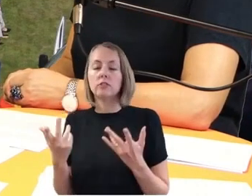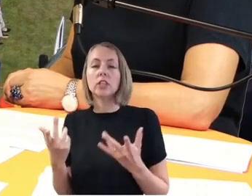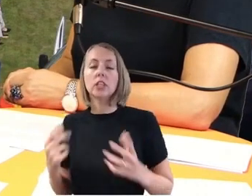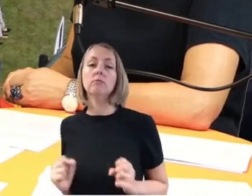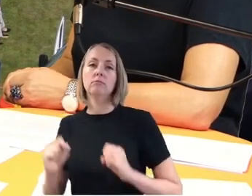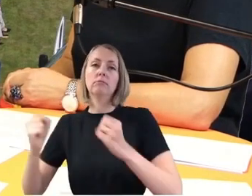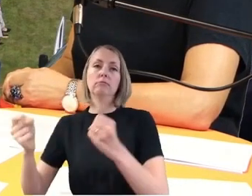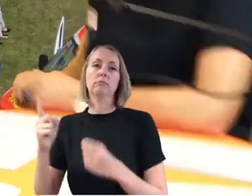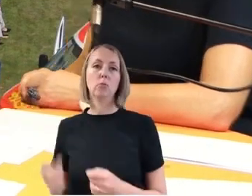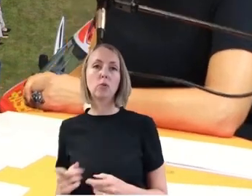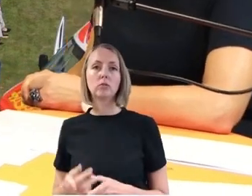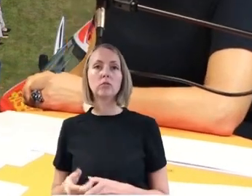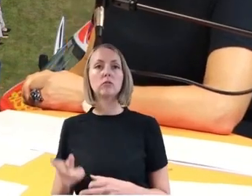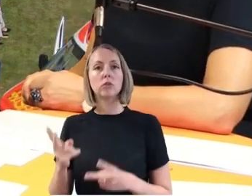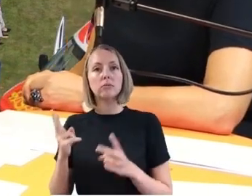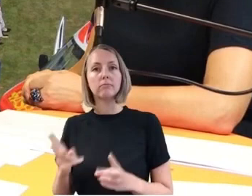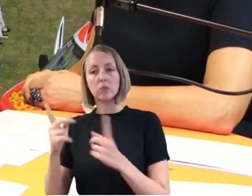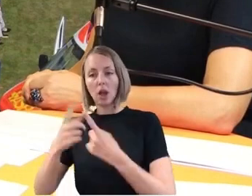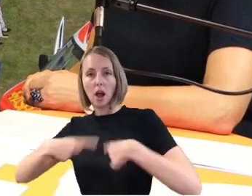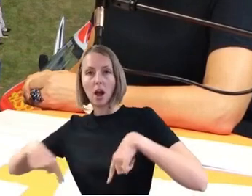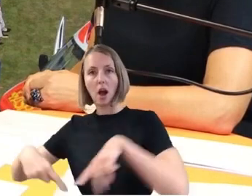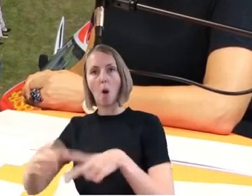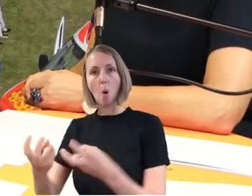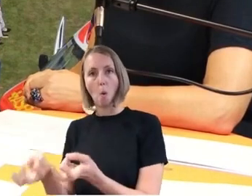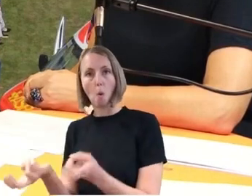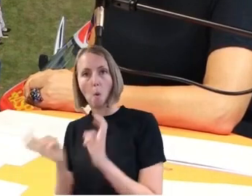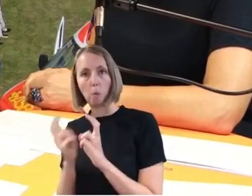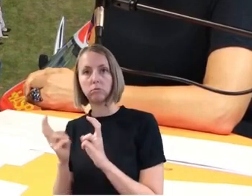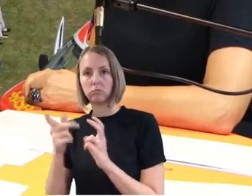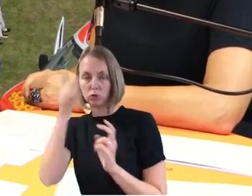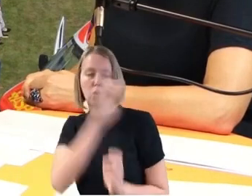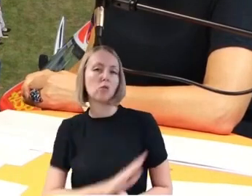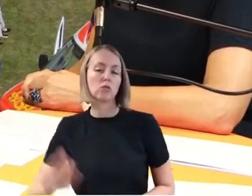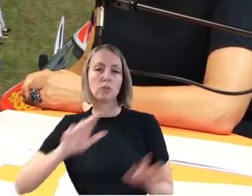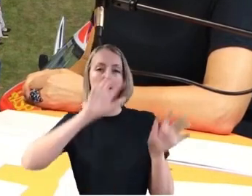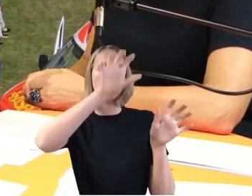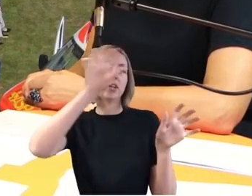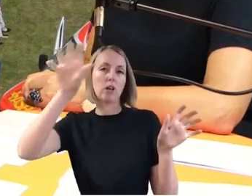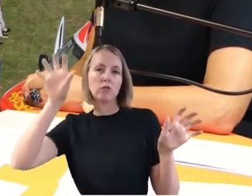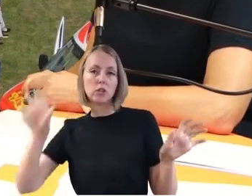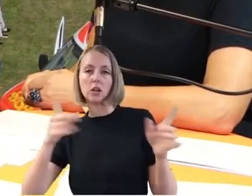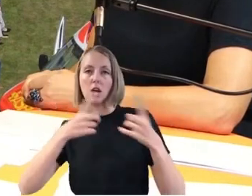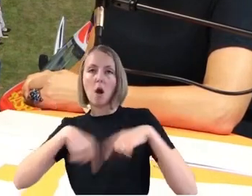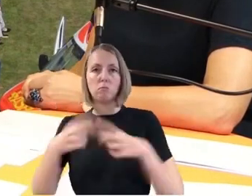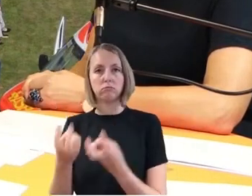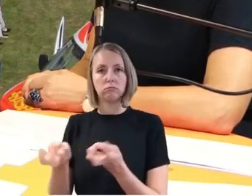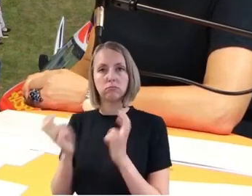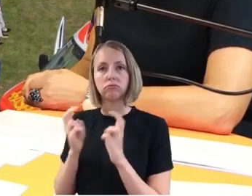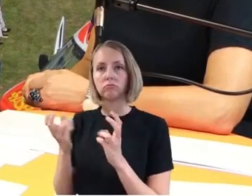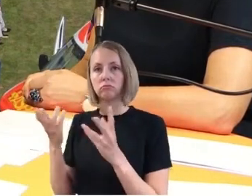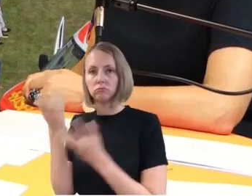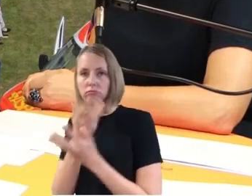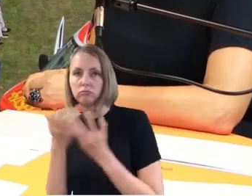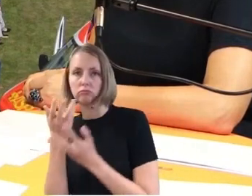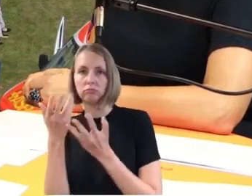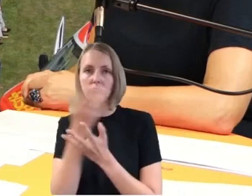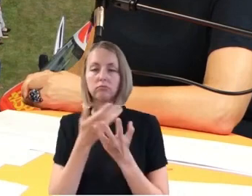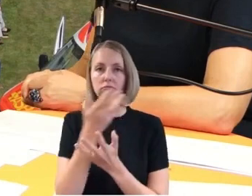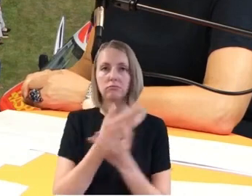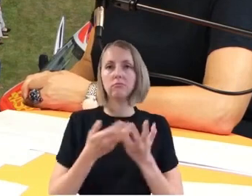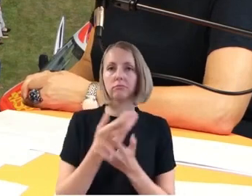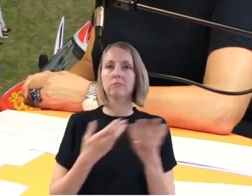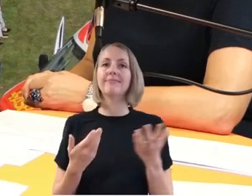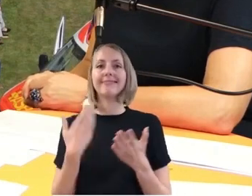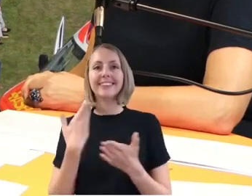krisenstabs räume in ihren echten bäumen in ganz in ganz deutschland verteilt und damit sich das so richtig realistisch anfühlt muss das